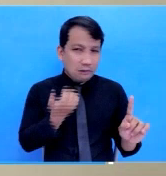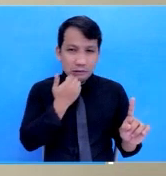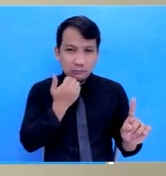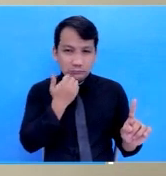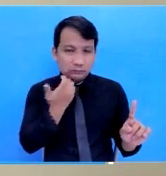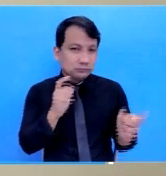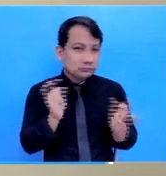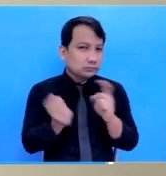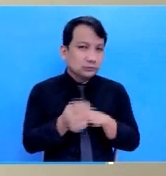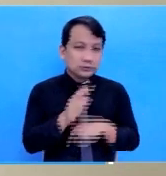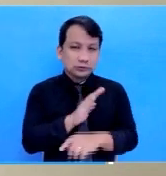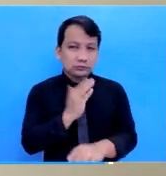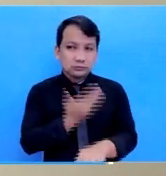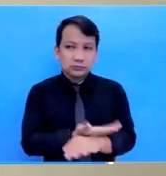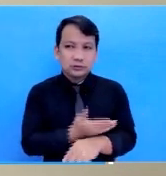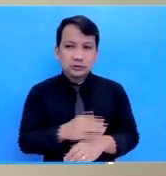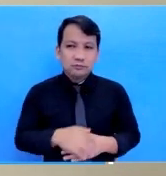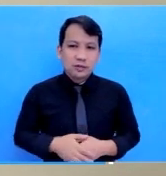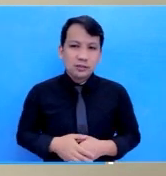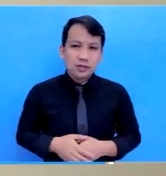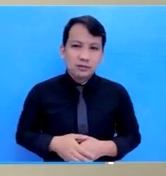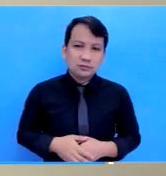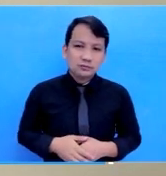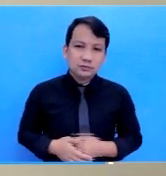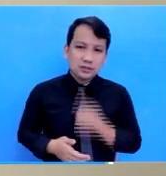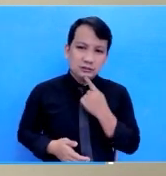changes sa anak niyo,